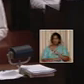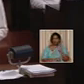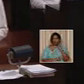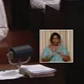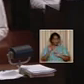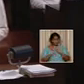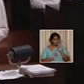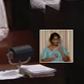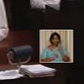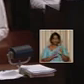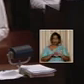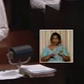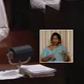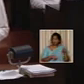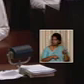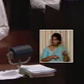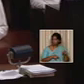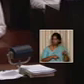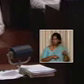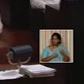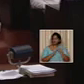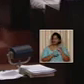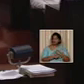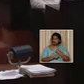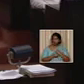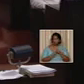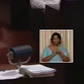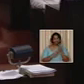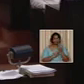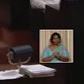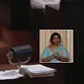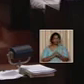90% ශිෂ්‍ය ශිෂ්‍යාවන්ට රජය මගින් ලබා